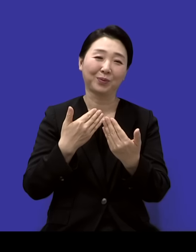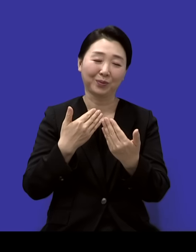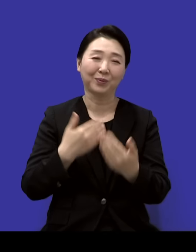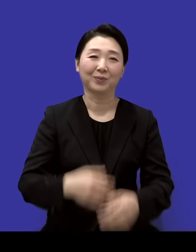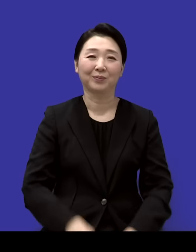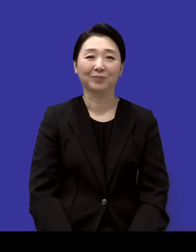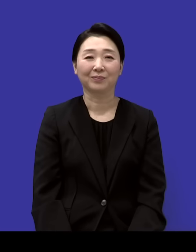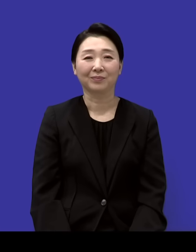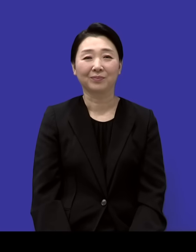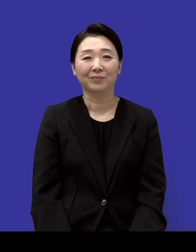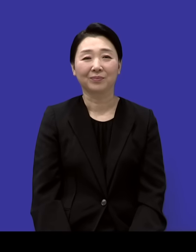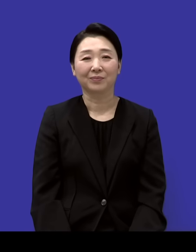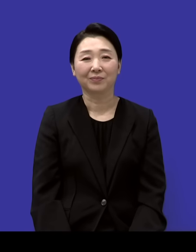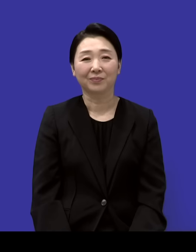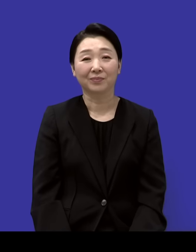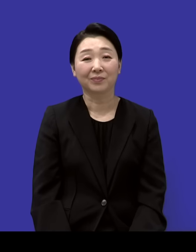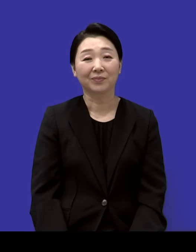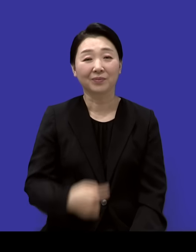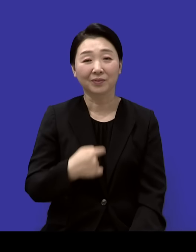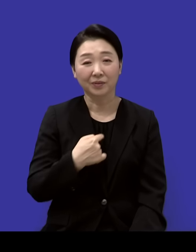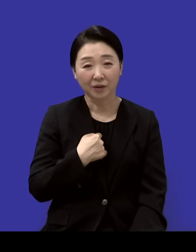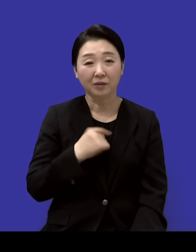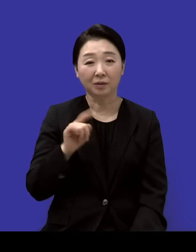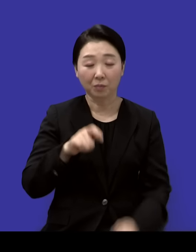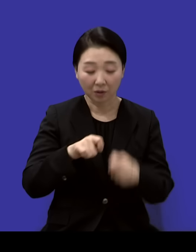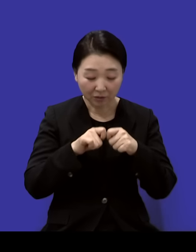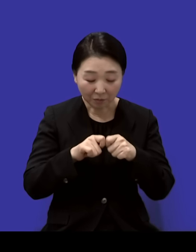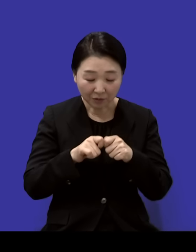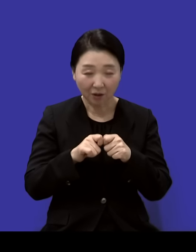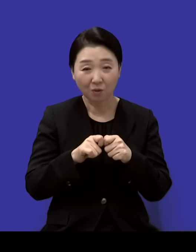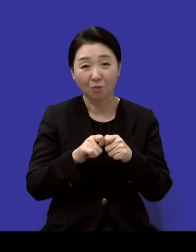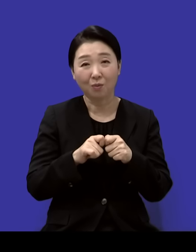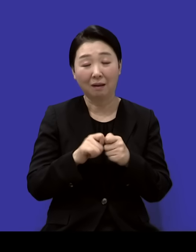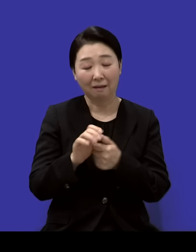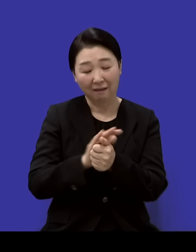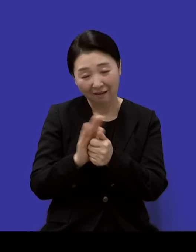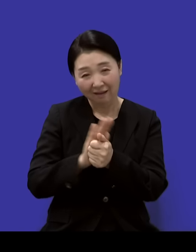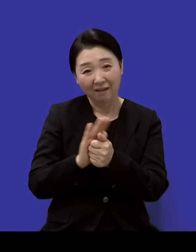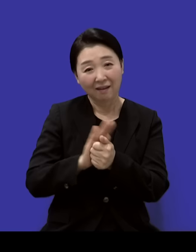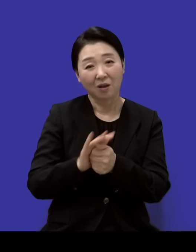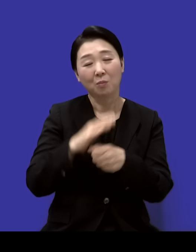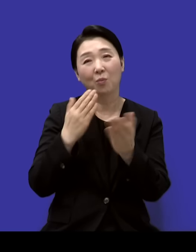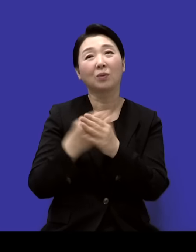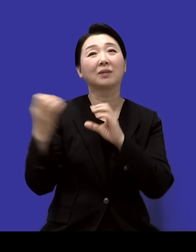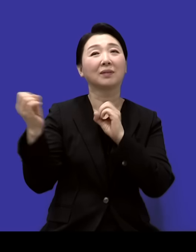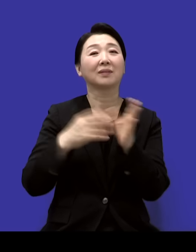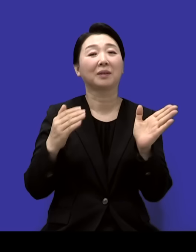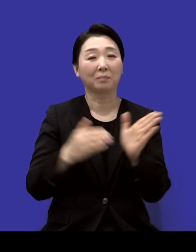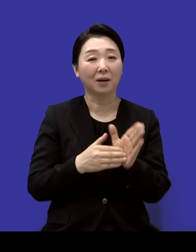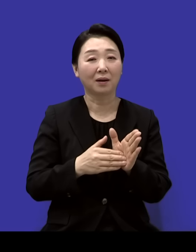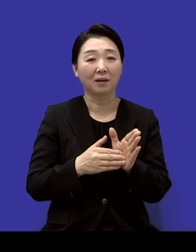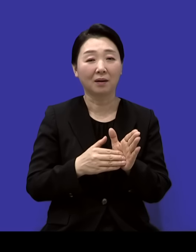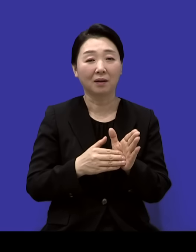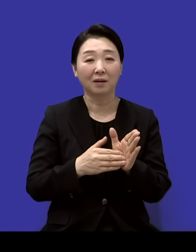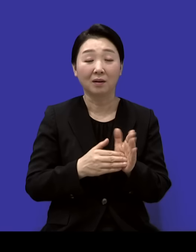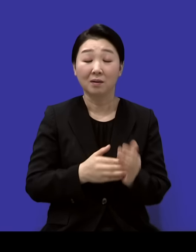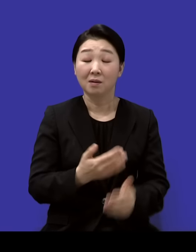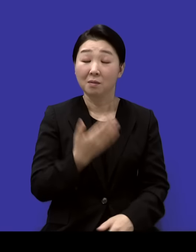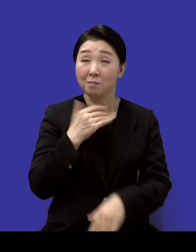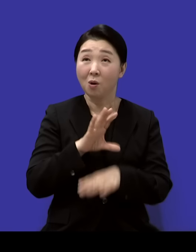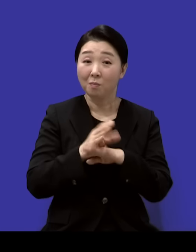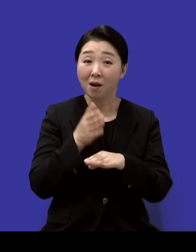집어서 이렇게 저에게 섬세하고 자상하게 전부 다 응답해 주시네요. 이건 너무 정말 근데 먹방 전문